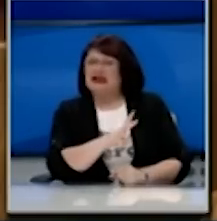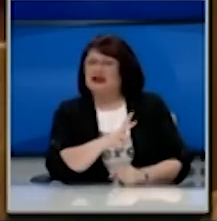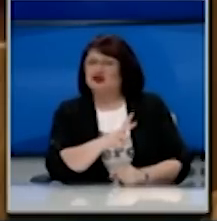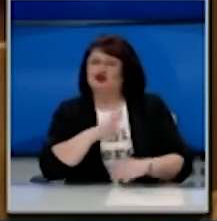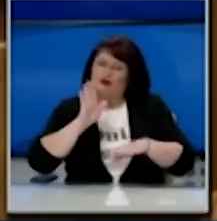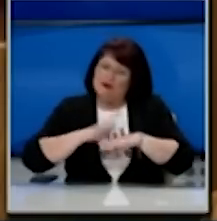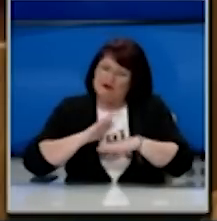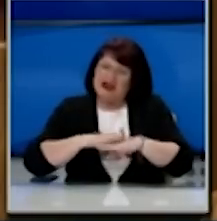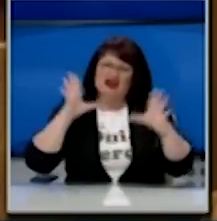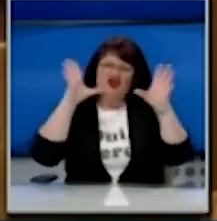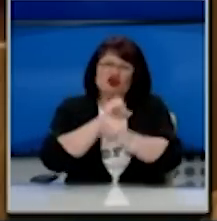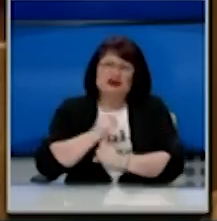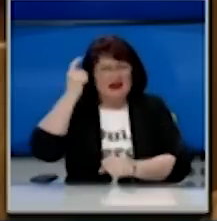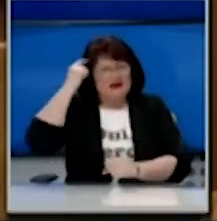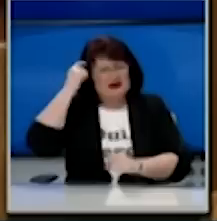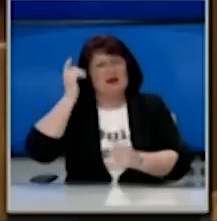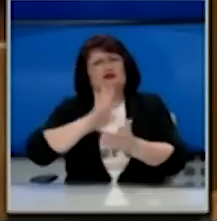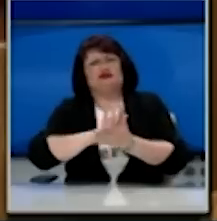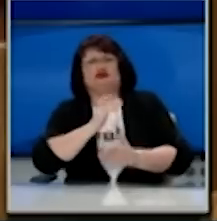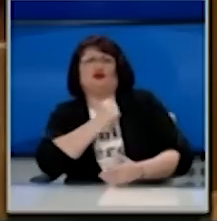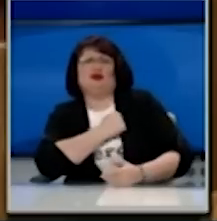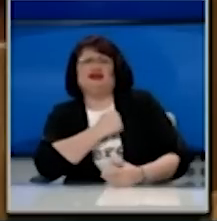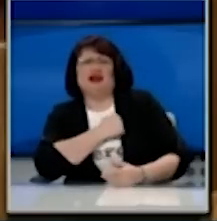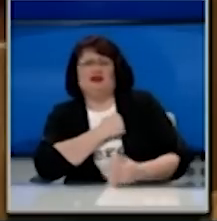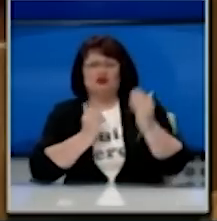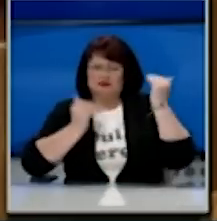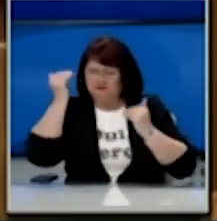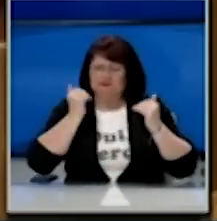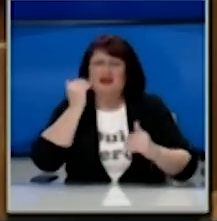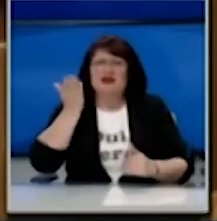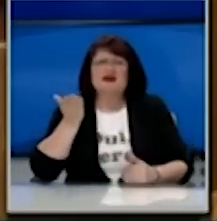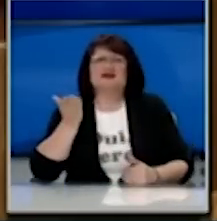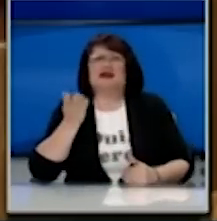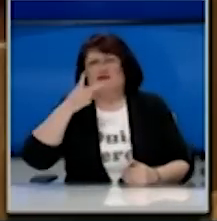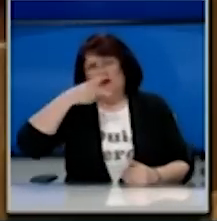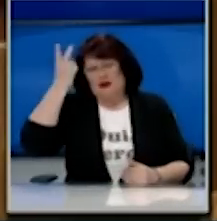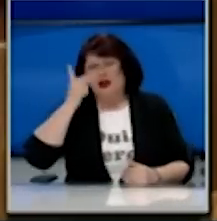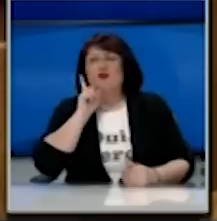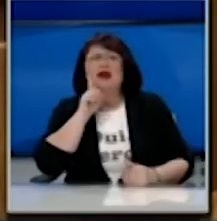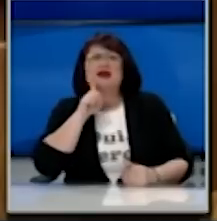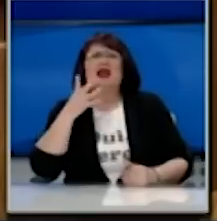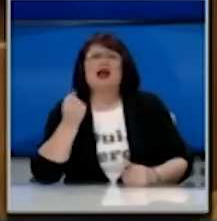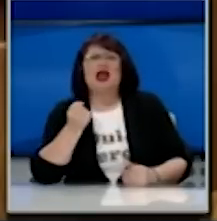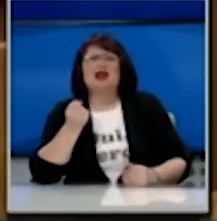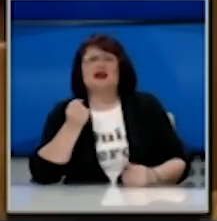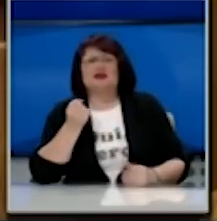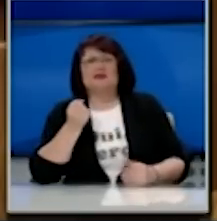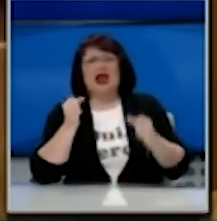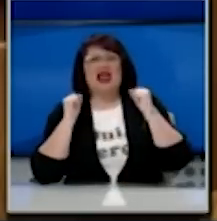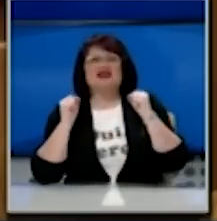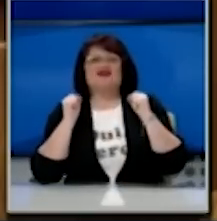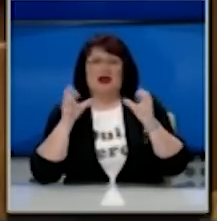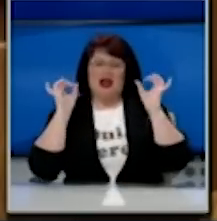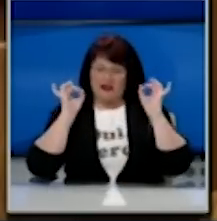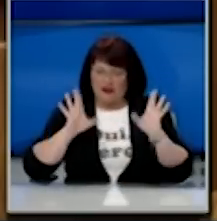και σκοταδιστικές απόψεις που αμφισβητούν μέχρι και το δικαίωμα της γυναίκας στην ασφαλή